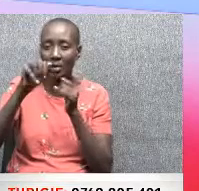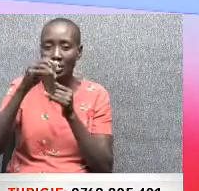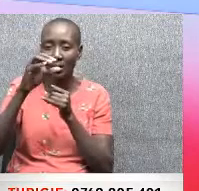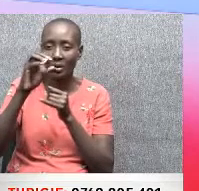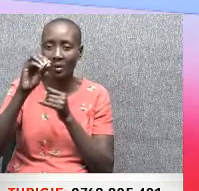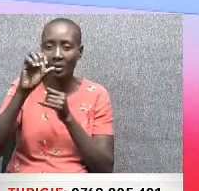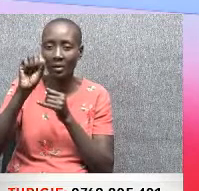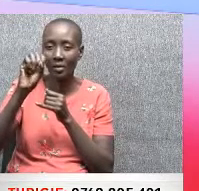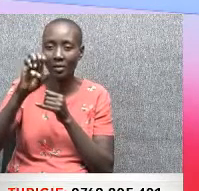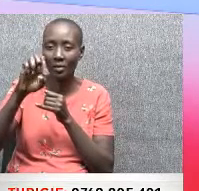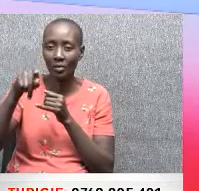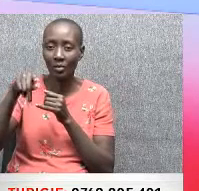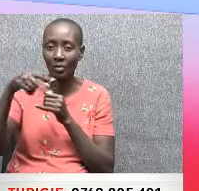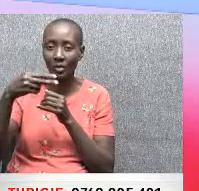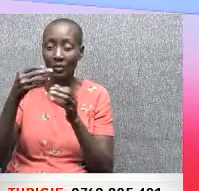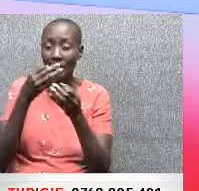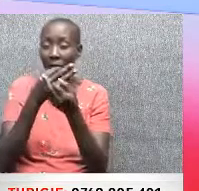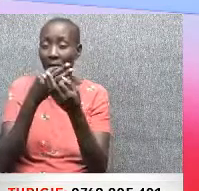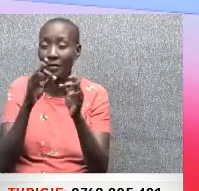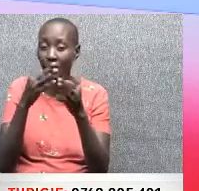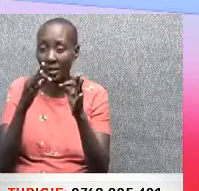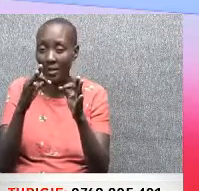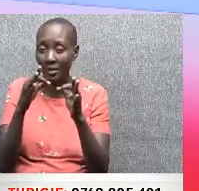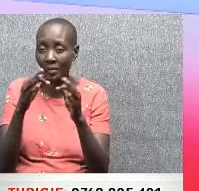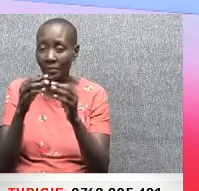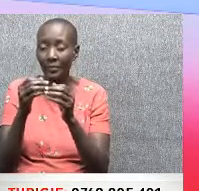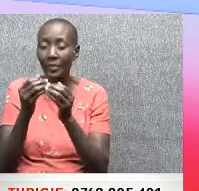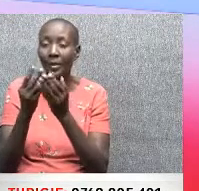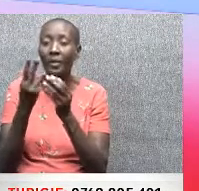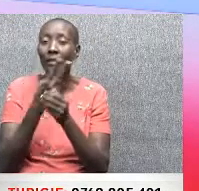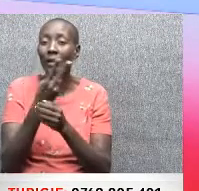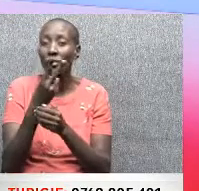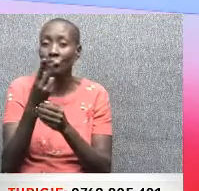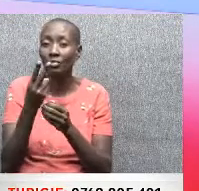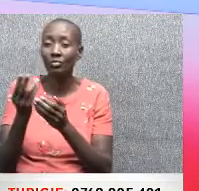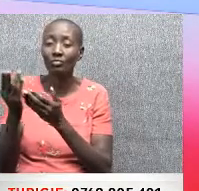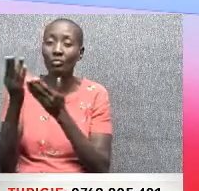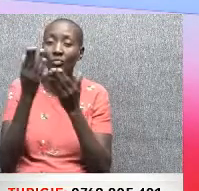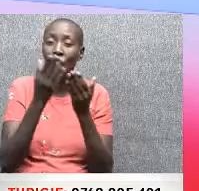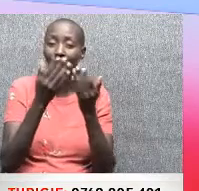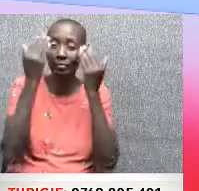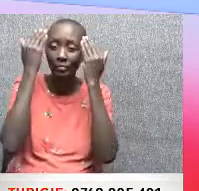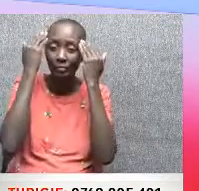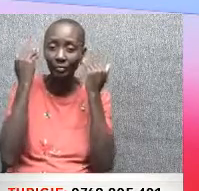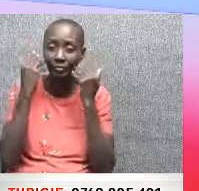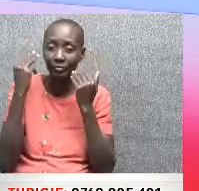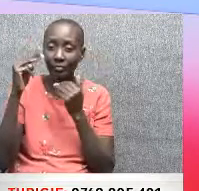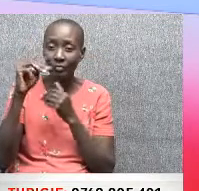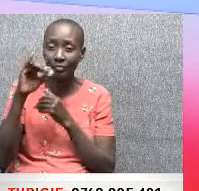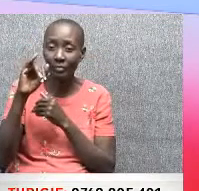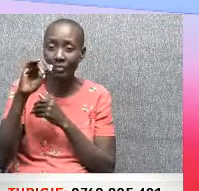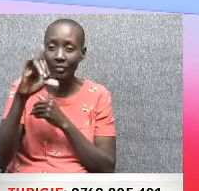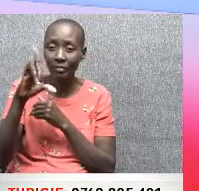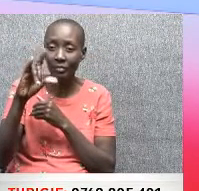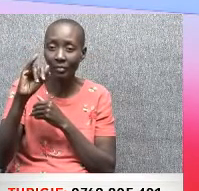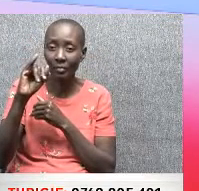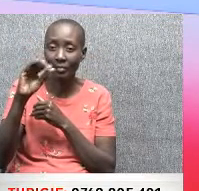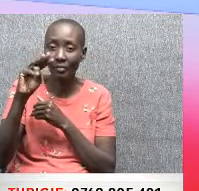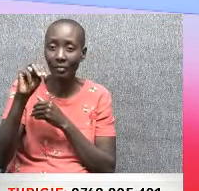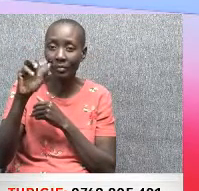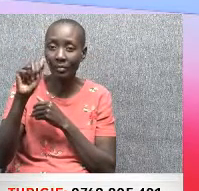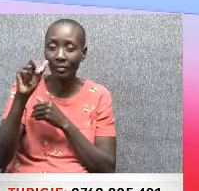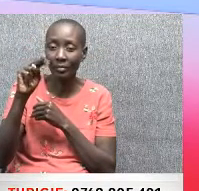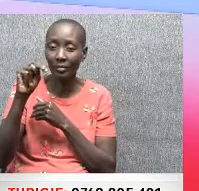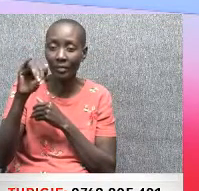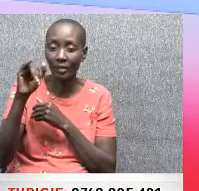milioni 10 mtawalia. Wawili hao walifikishwa katika mahakama ya Milimani mapema leo kwa madai ya kukwepa kulipa ushuru wa